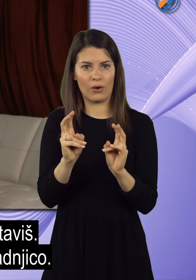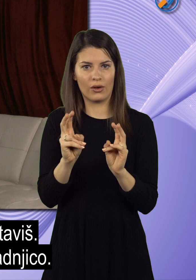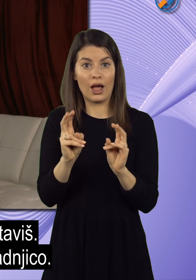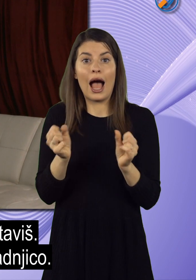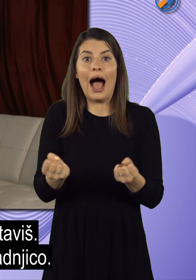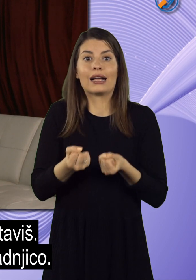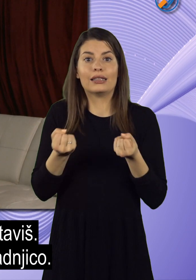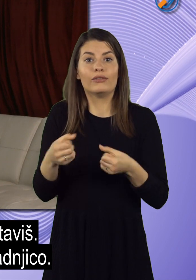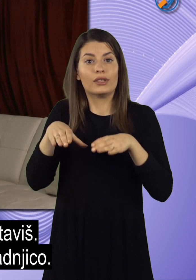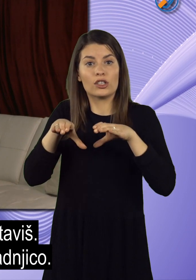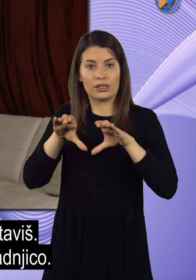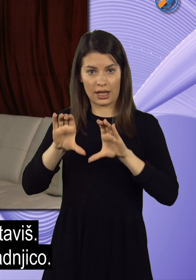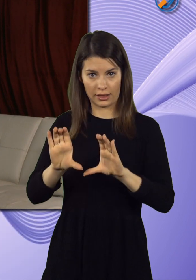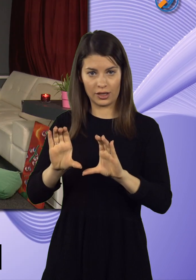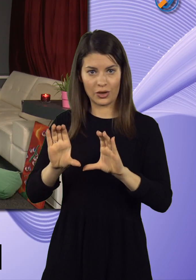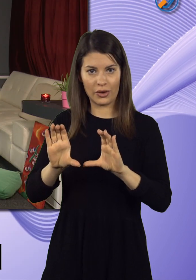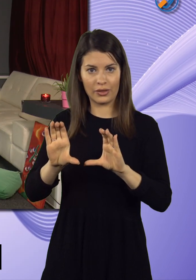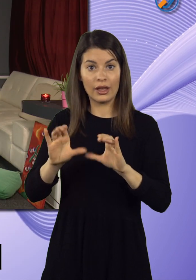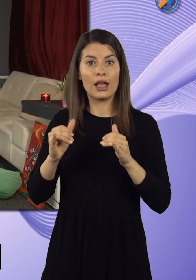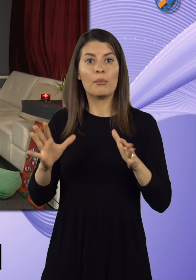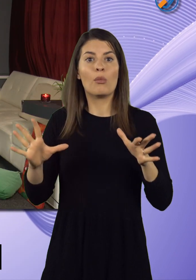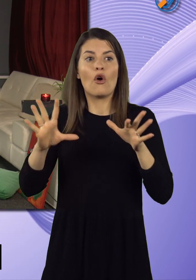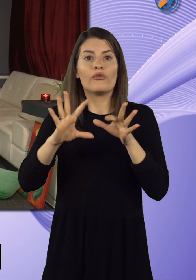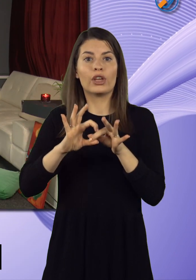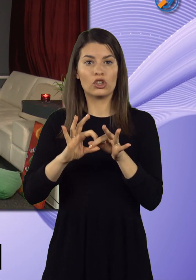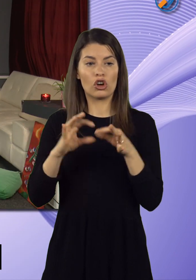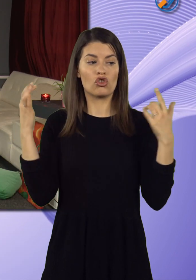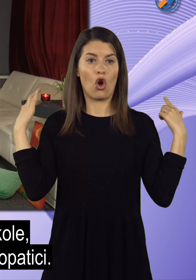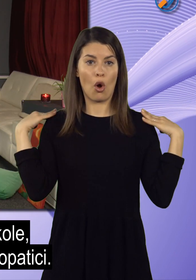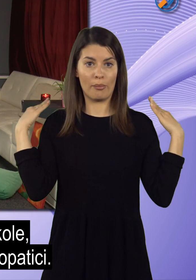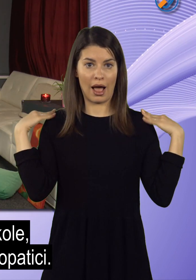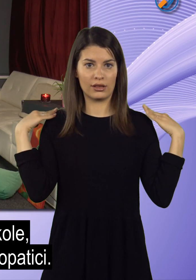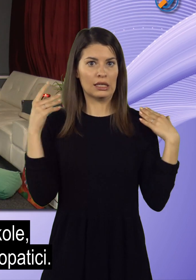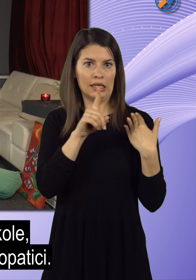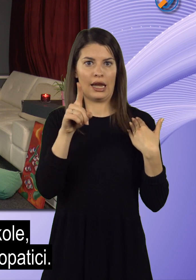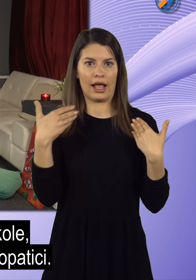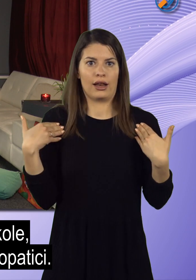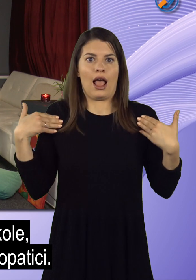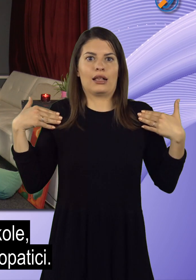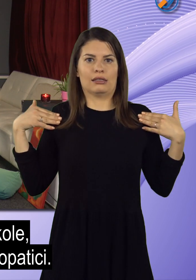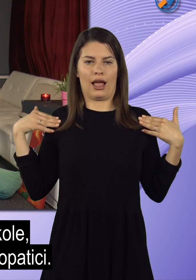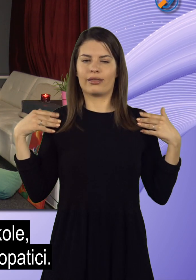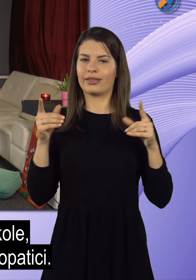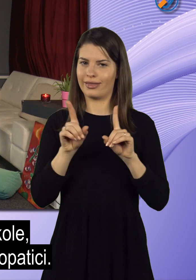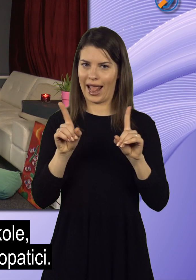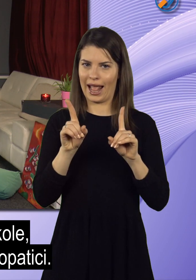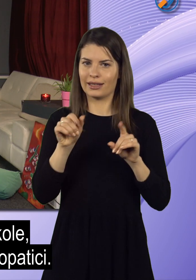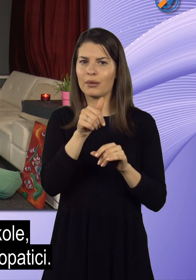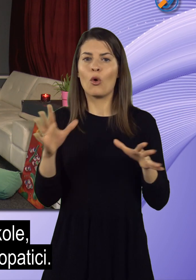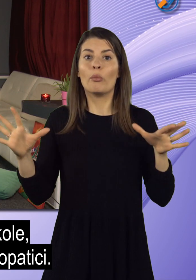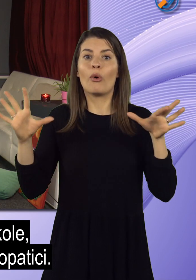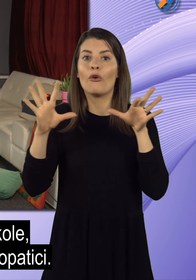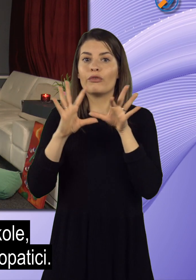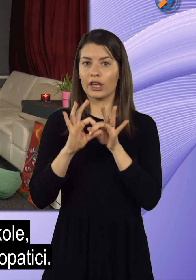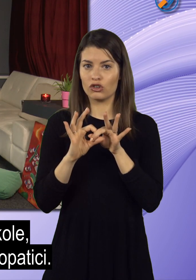Rahlo aktiviraš svojo zadnjico, zdaj pa samo povežeš lopatici. Torej ne da rame daješ takole,